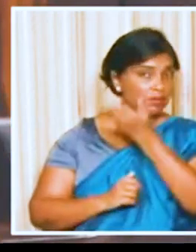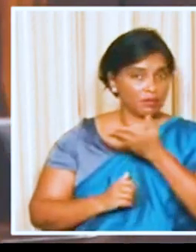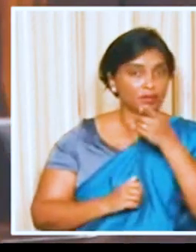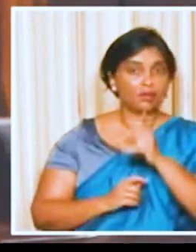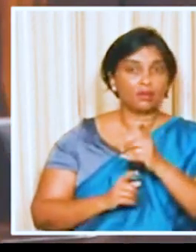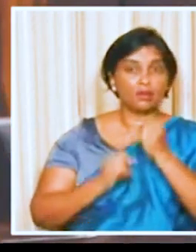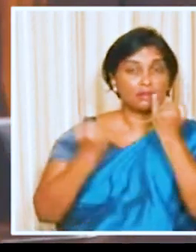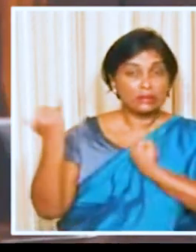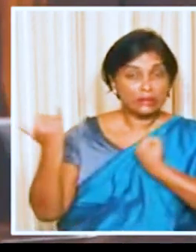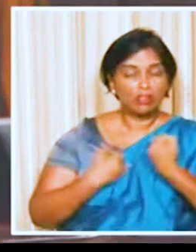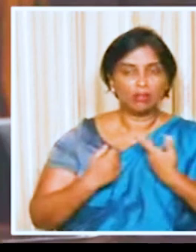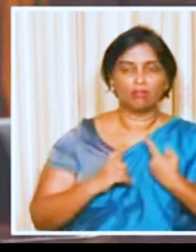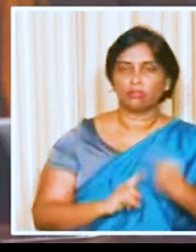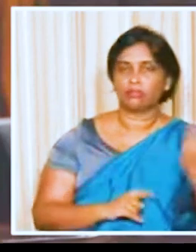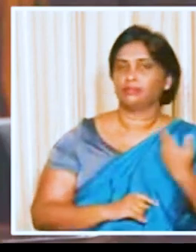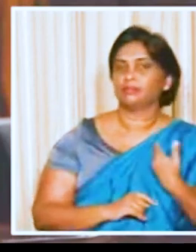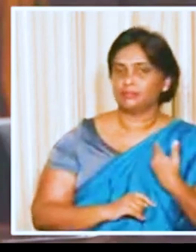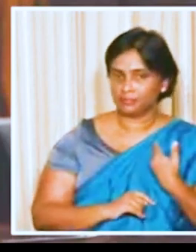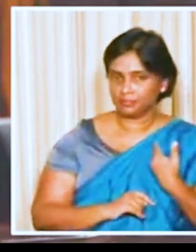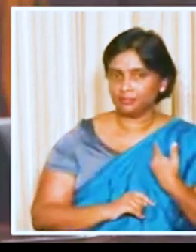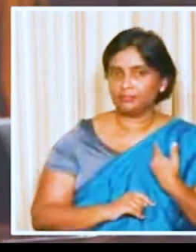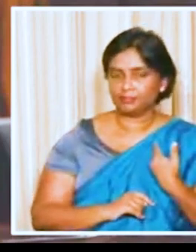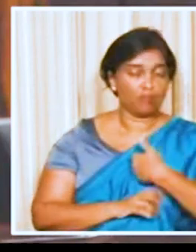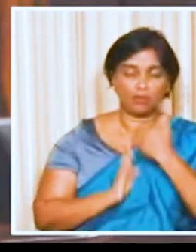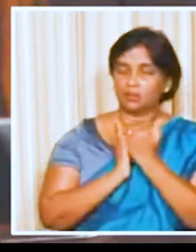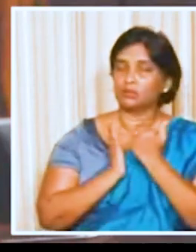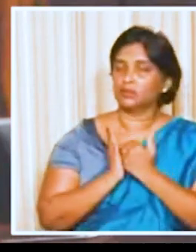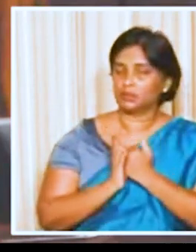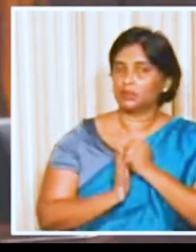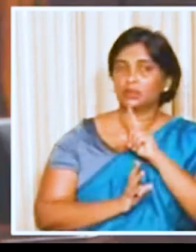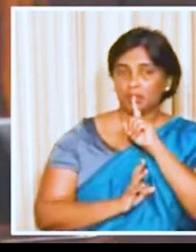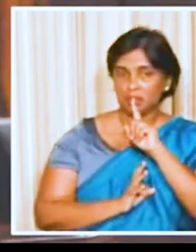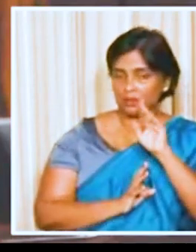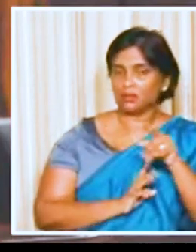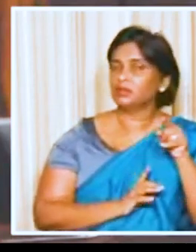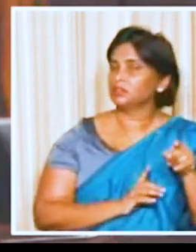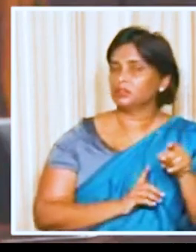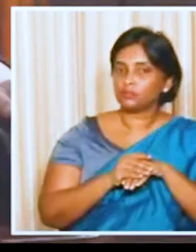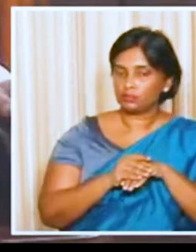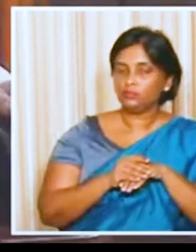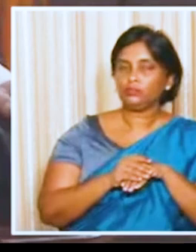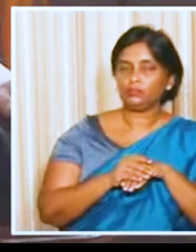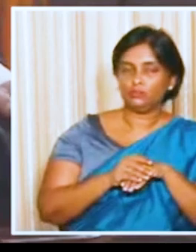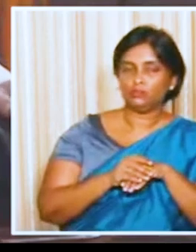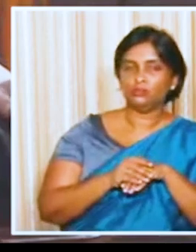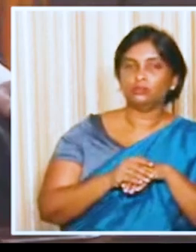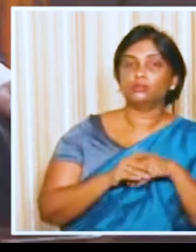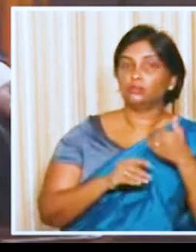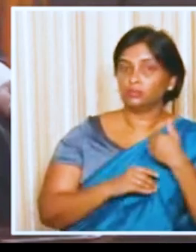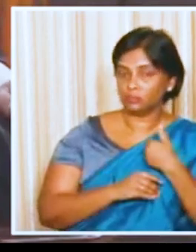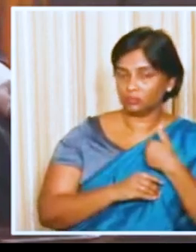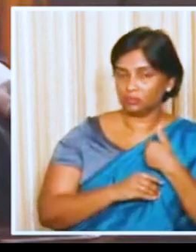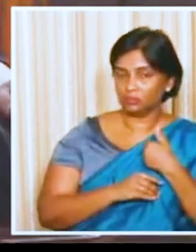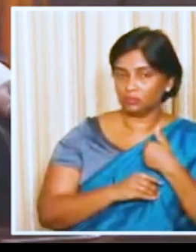திரிந்தருவன் சொல்ற கதையே பாராளுமன்றத்தில் அவன் ஒருவன் சொல்றான் என்றதுக்காக எனக்கு தற்பொழுது ஒரு 5-6 திருமணங்கள் நடந்திருக்க வேண்டும். எனக்கு சிங்கள நண்பர் இருக்கிறார்கள், தமிழ்